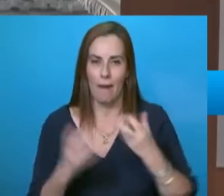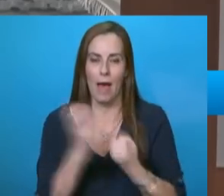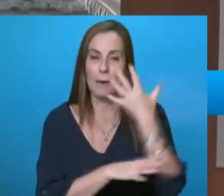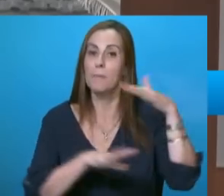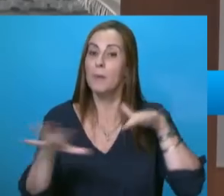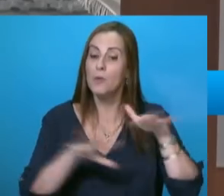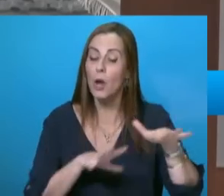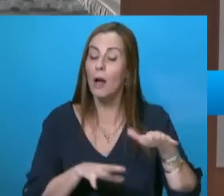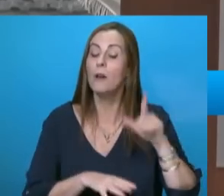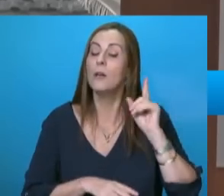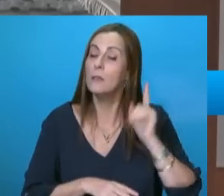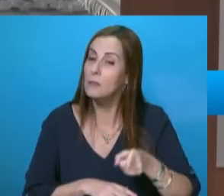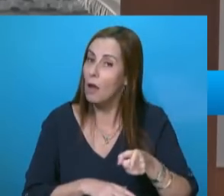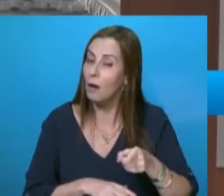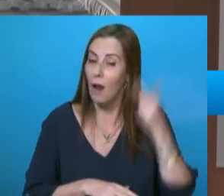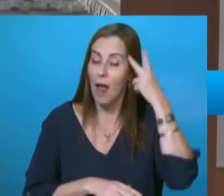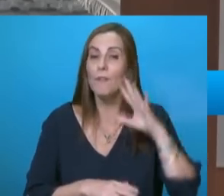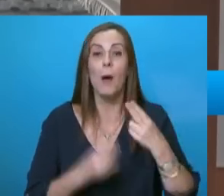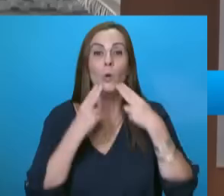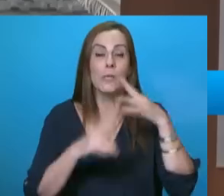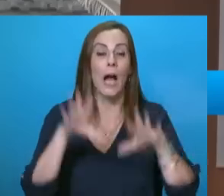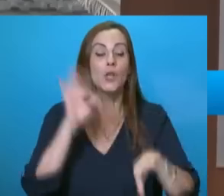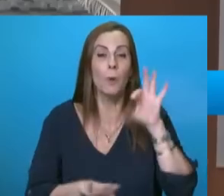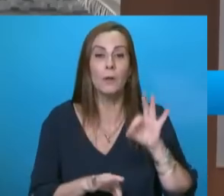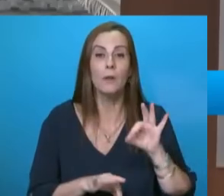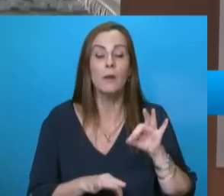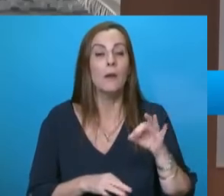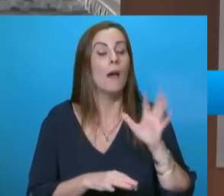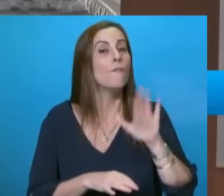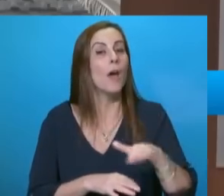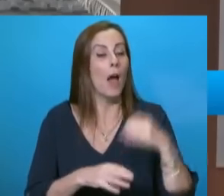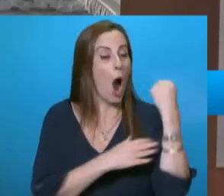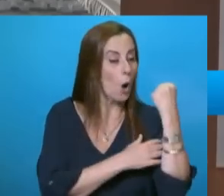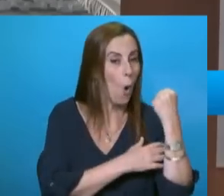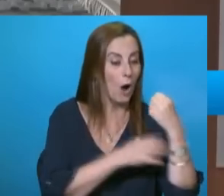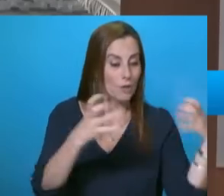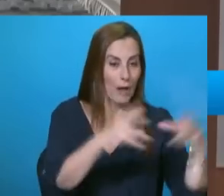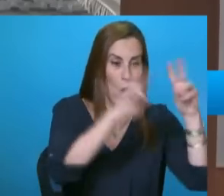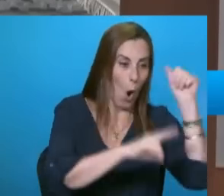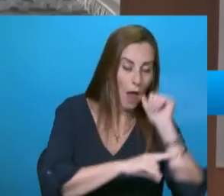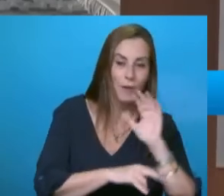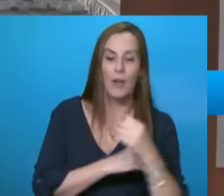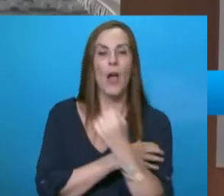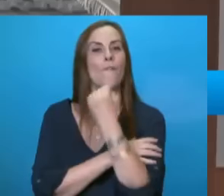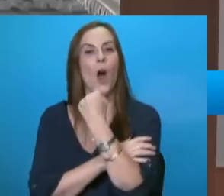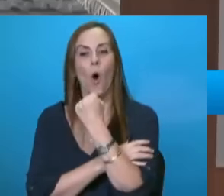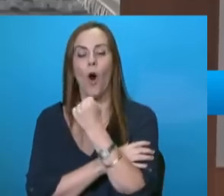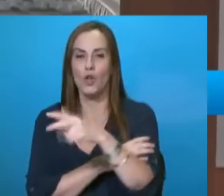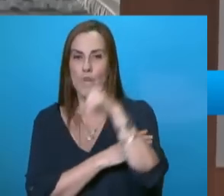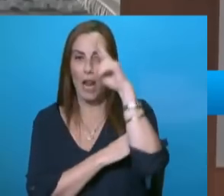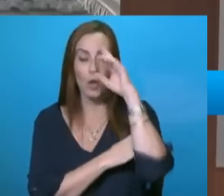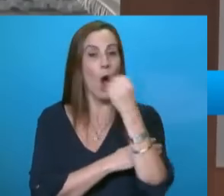תוך התחשבות בתוצאות הבחירות וביחסי הכוחות בין המפלגות והגושים